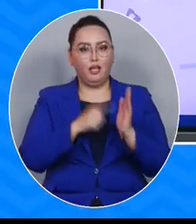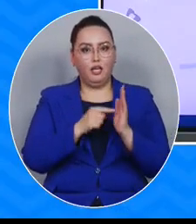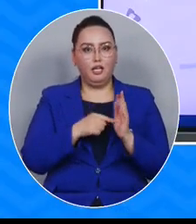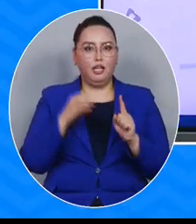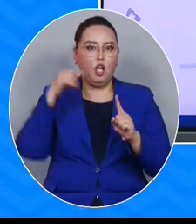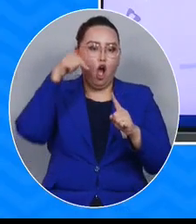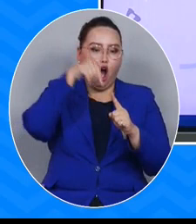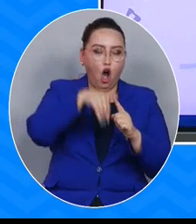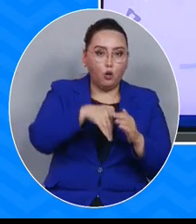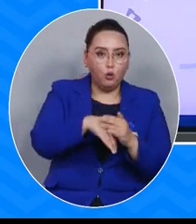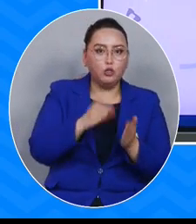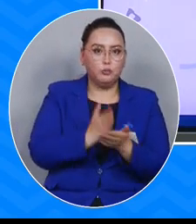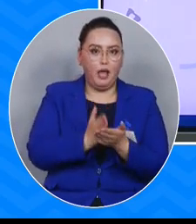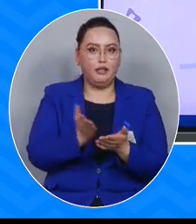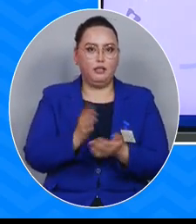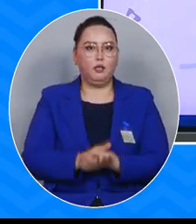байдэг, дээм өчээр ас,